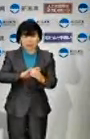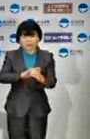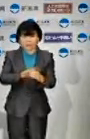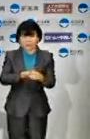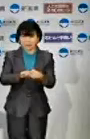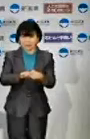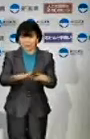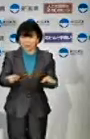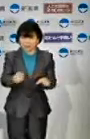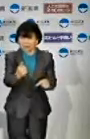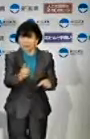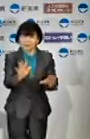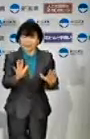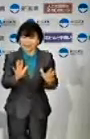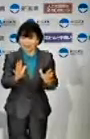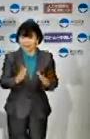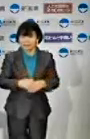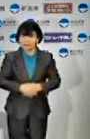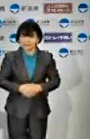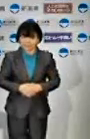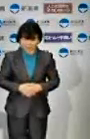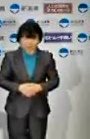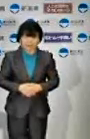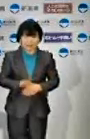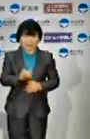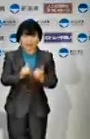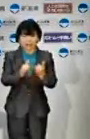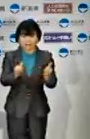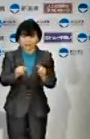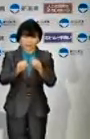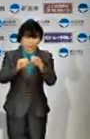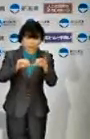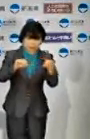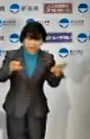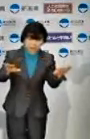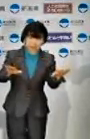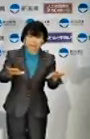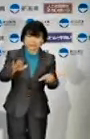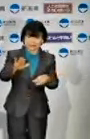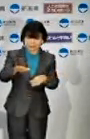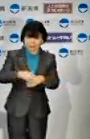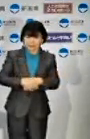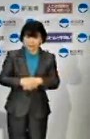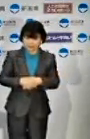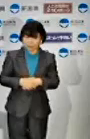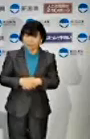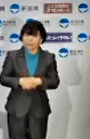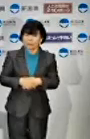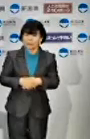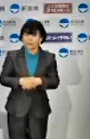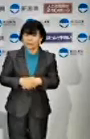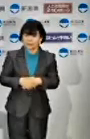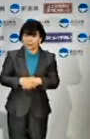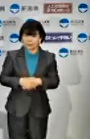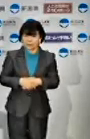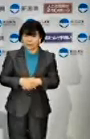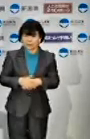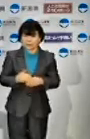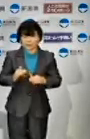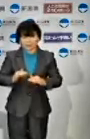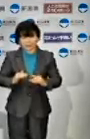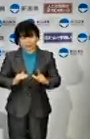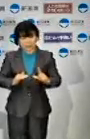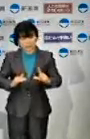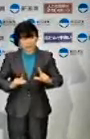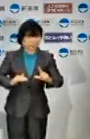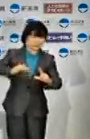と思います。 いろんな呼びかけを県民にされてますけども、職員方に対して、特段、さらに上のレベル求めるとか、そういうこと